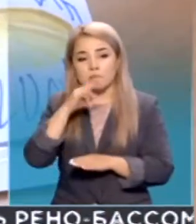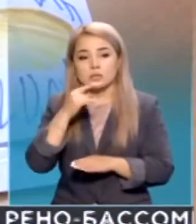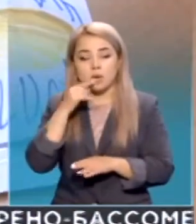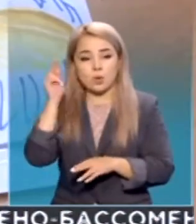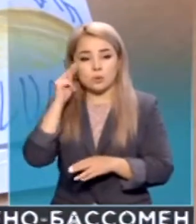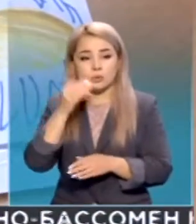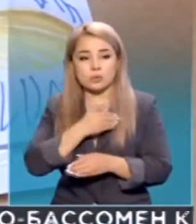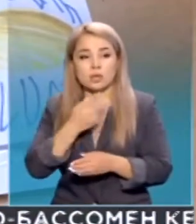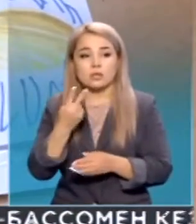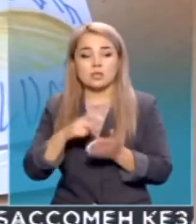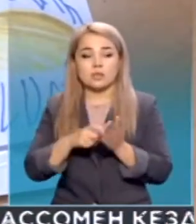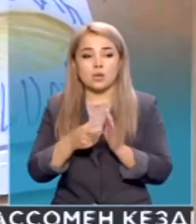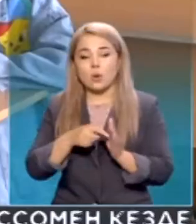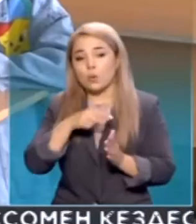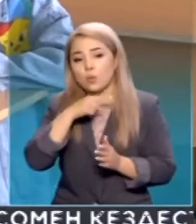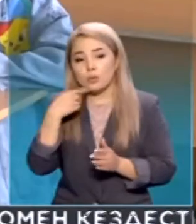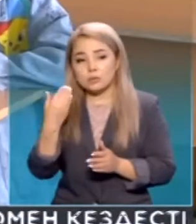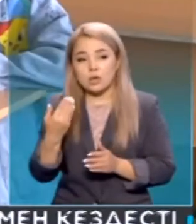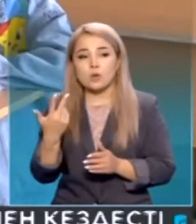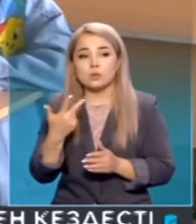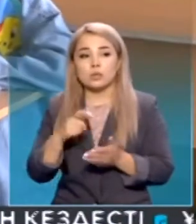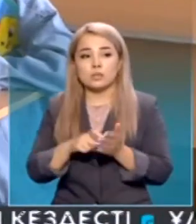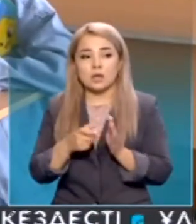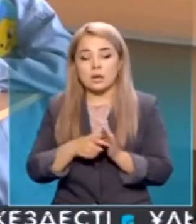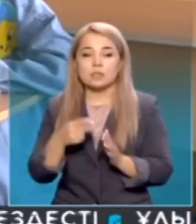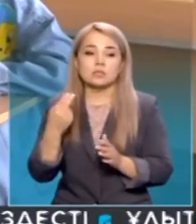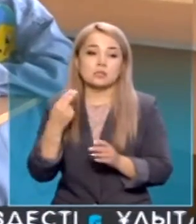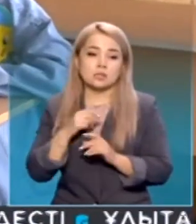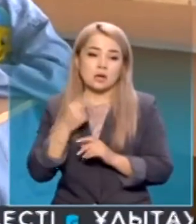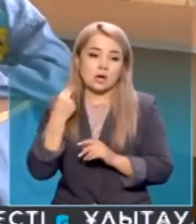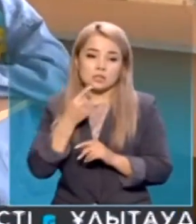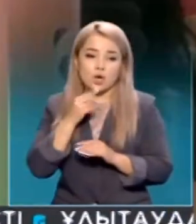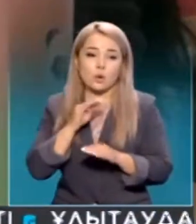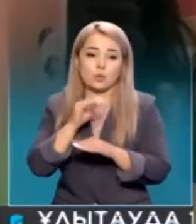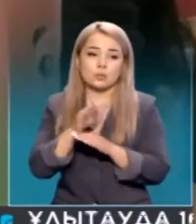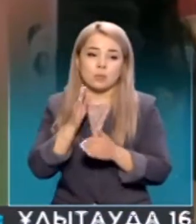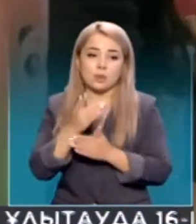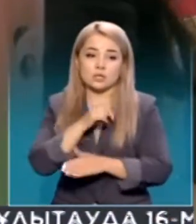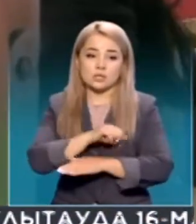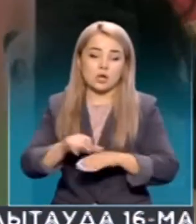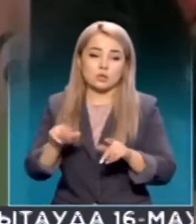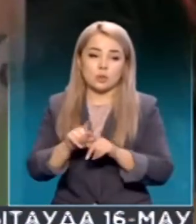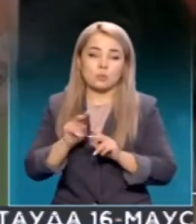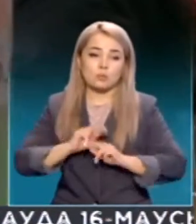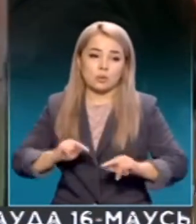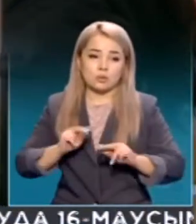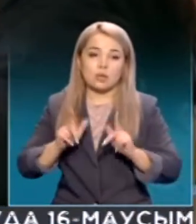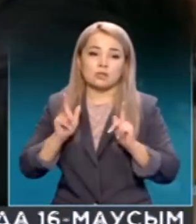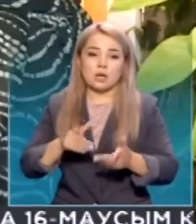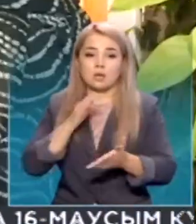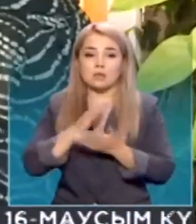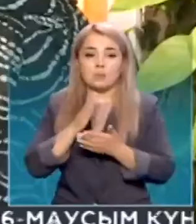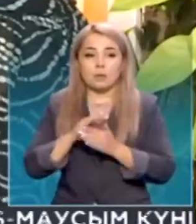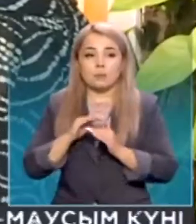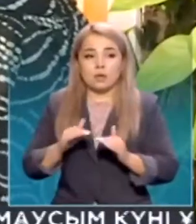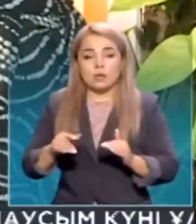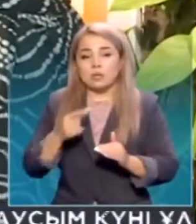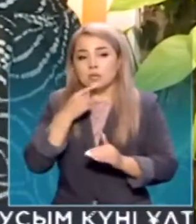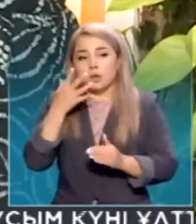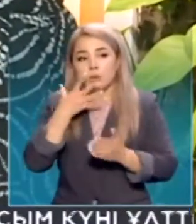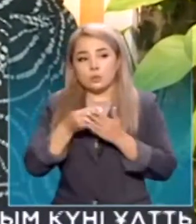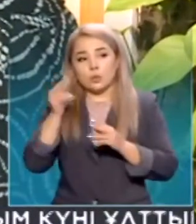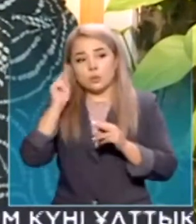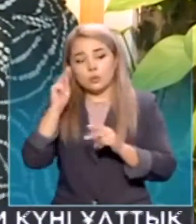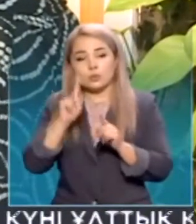тілінде оқиды. Екінші сыныпта орыс, үшінші сыныпта ағылшын тілі қосылады. Мұны шет тілі мұғалімдері де жылы қабылдады. Себебі балаға өзге тілді